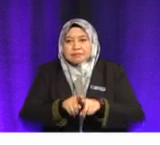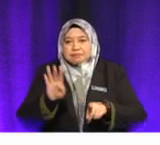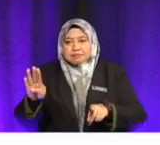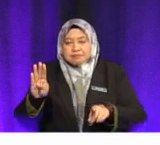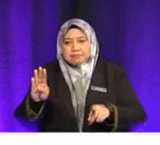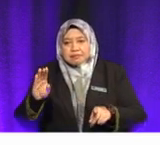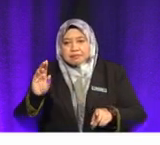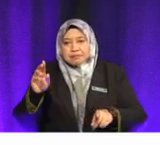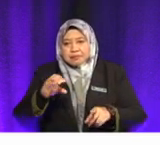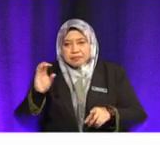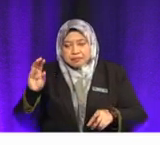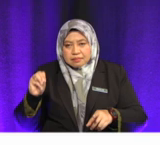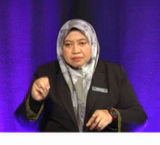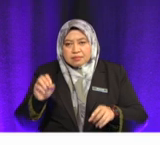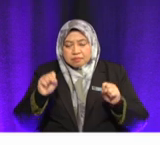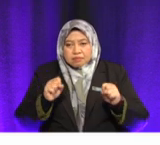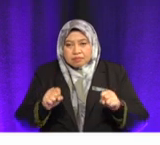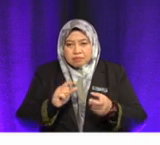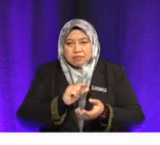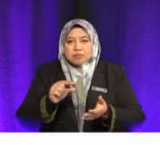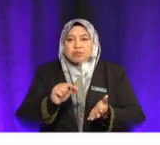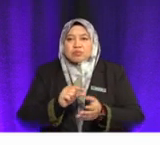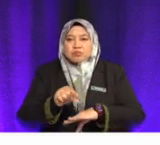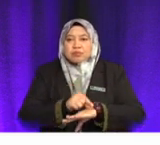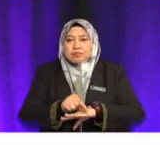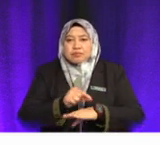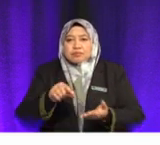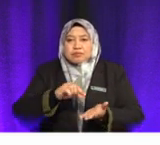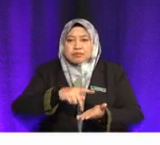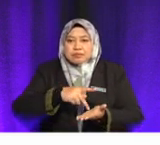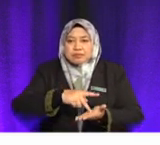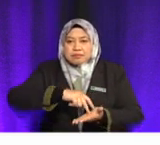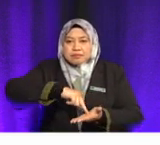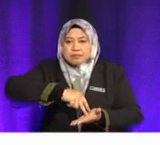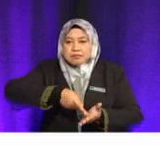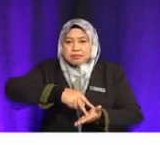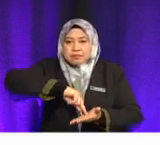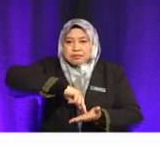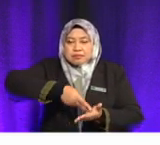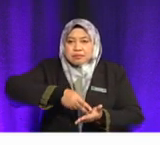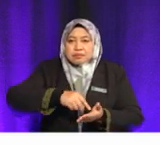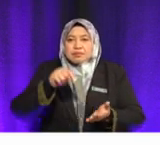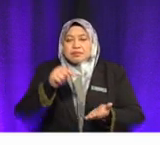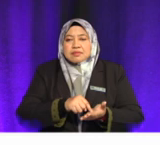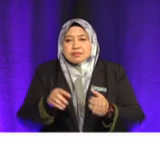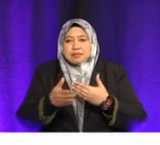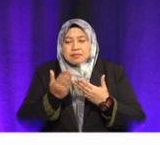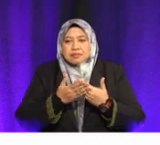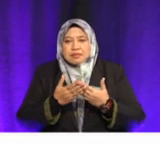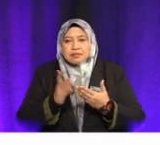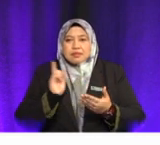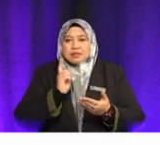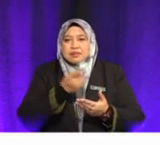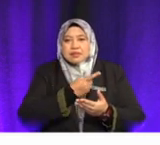beli juga menggunakan jangkau lukis untuk melukiskan 4 unit tersebut Oke sobat ini jadi kita tak guna lah senang juga kan Oke kita